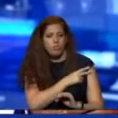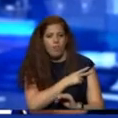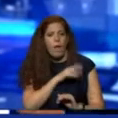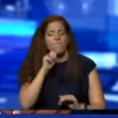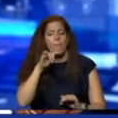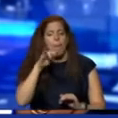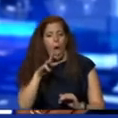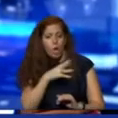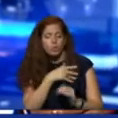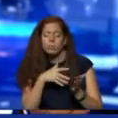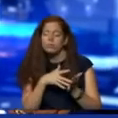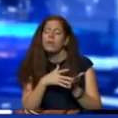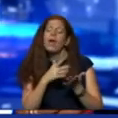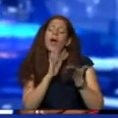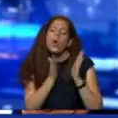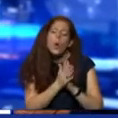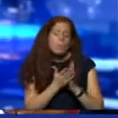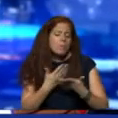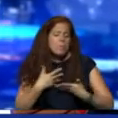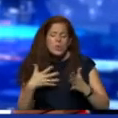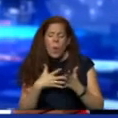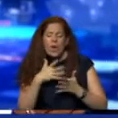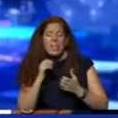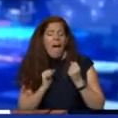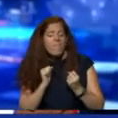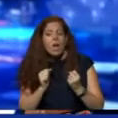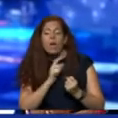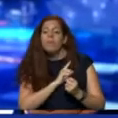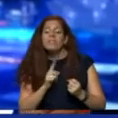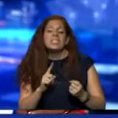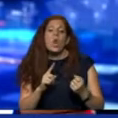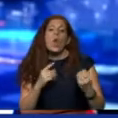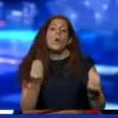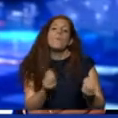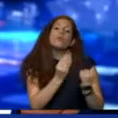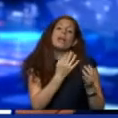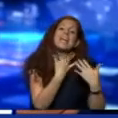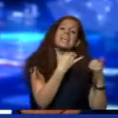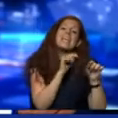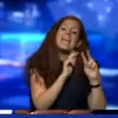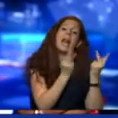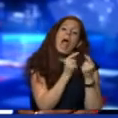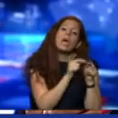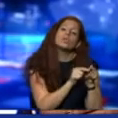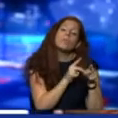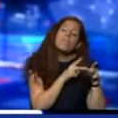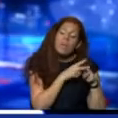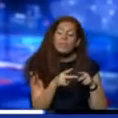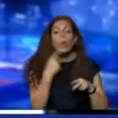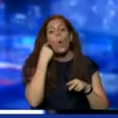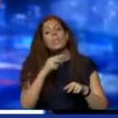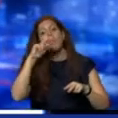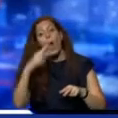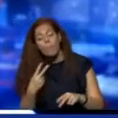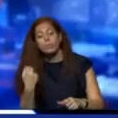האלה חוטפים ביקורת חריפה מכל עבר, וזה לא נכס של הקהילה, ואנחנו חוטאים פעם נוספת כשאנחנו